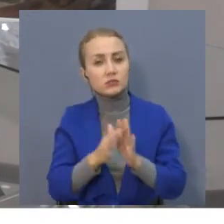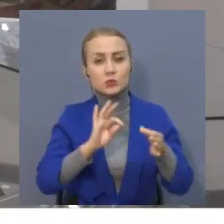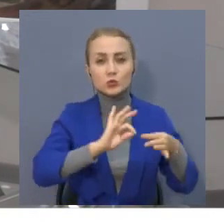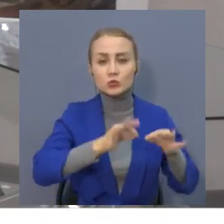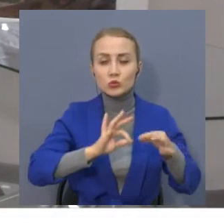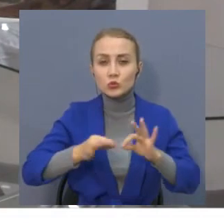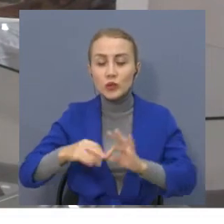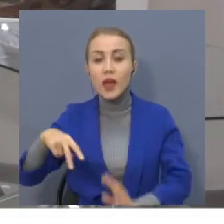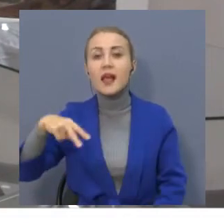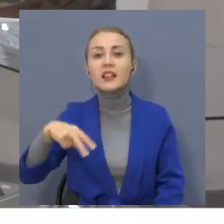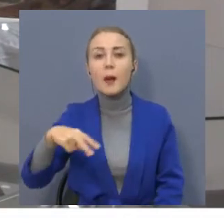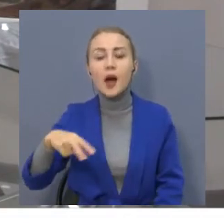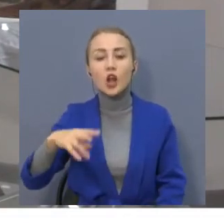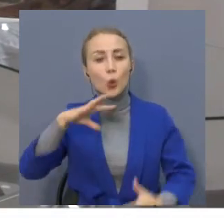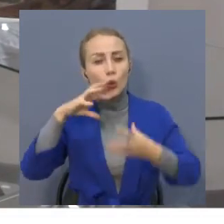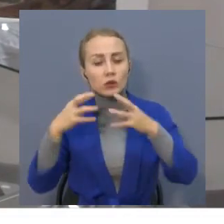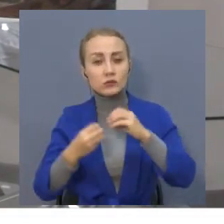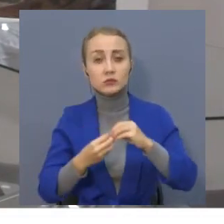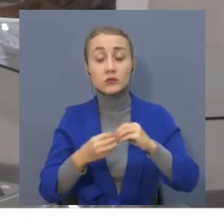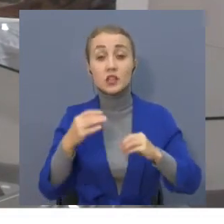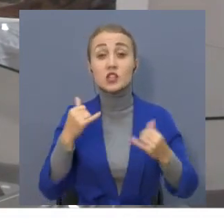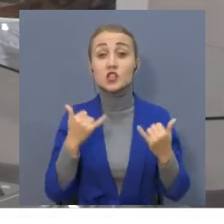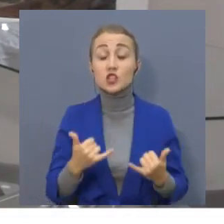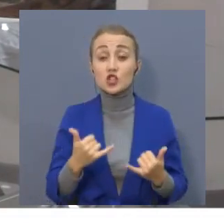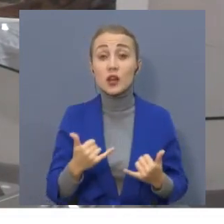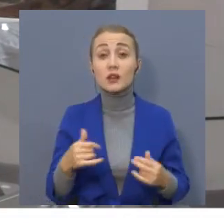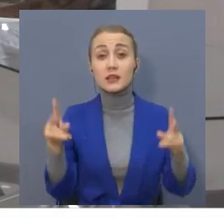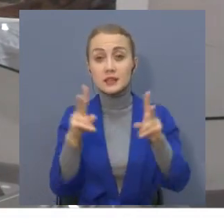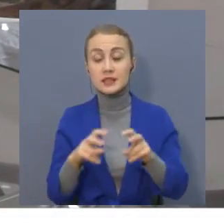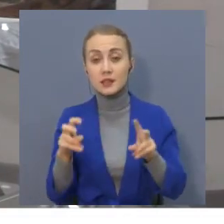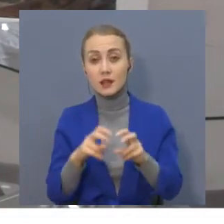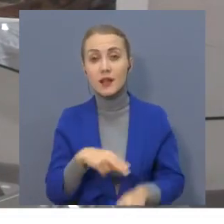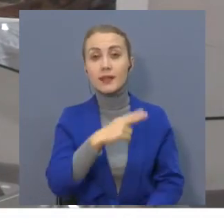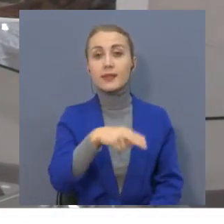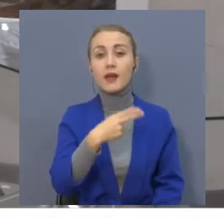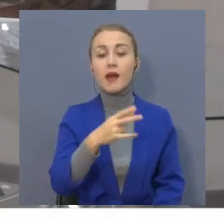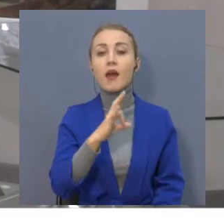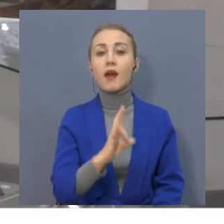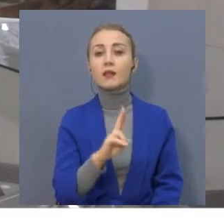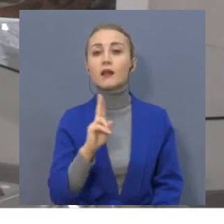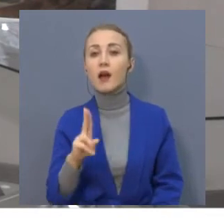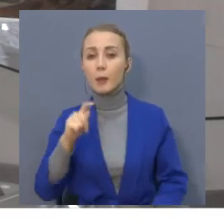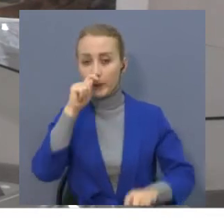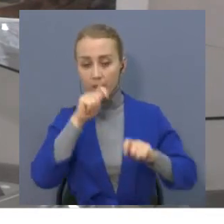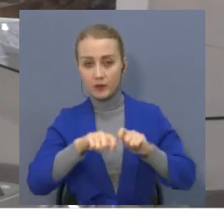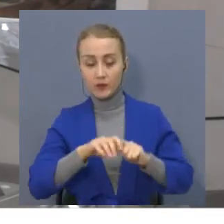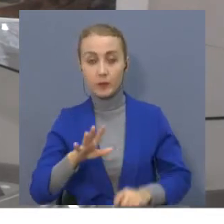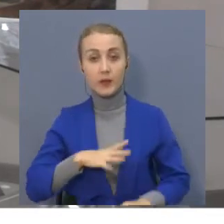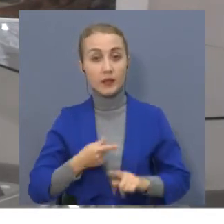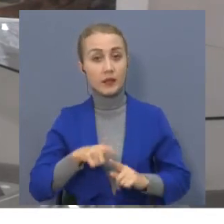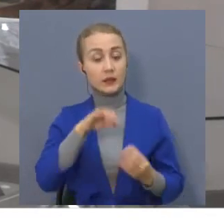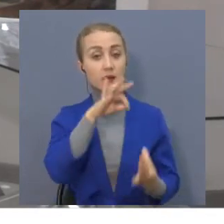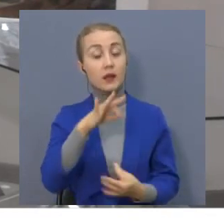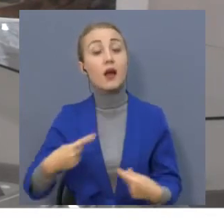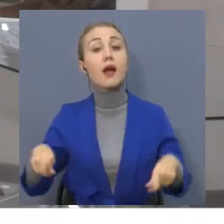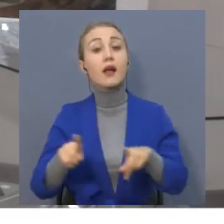жағаны шайған кезде анықталды. Қазіргі кезде бұл табылған жәдігерлердің бәрін зерттеп